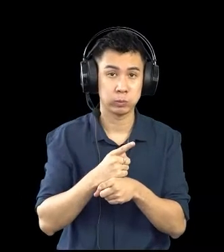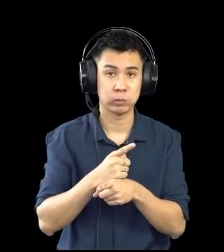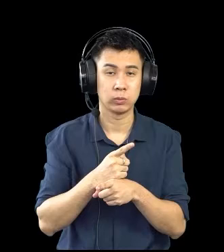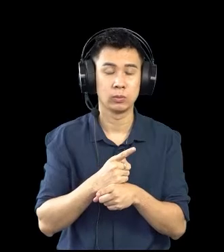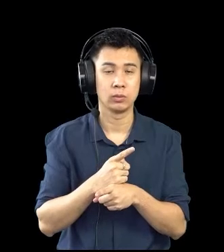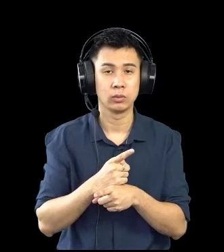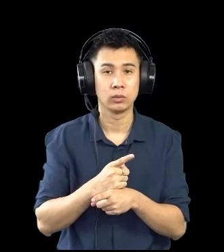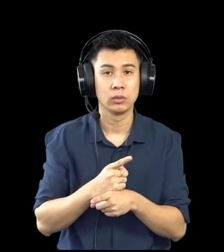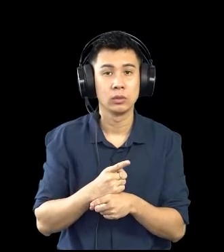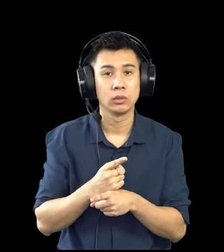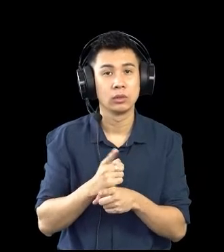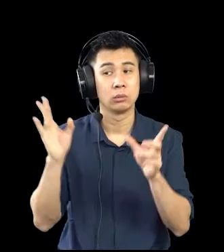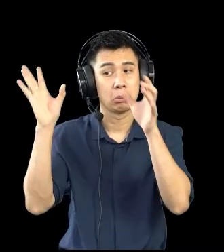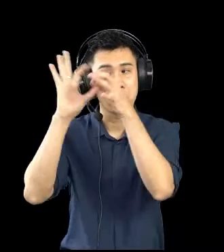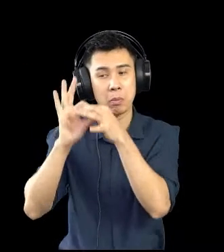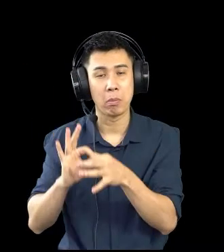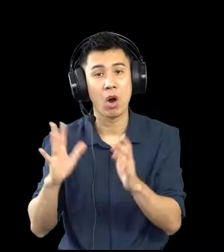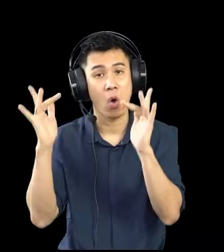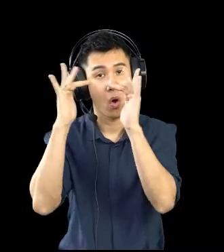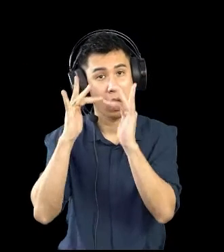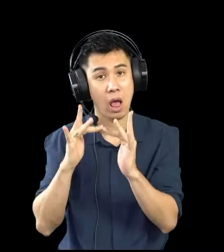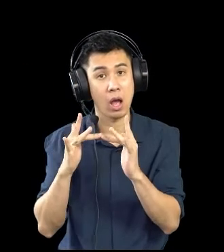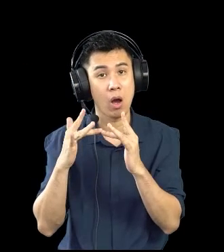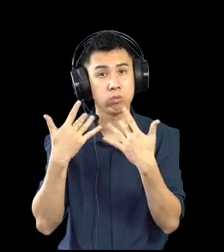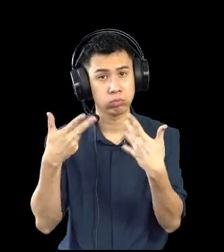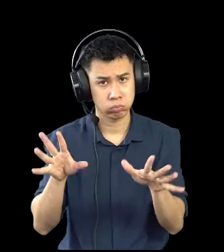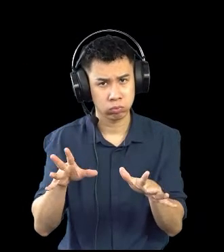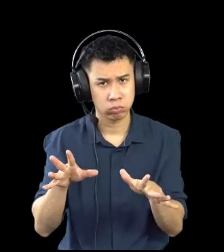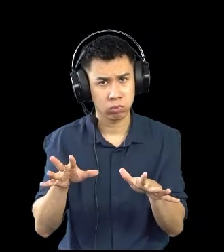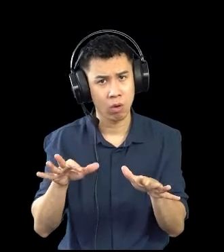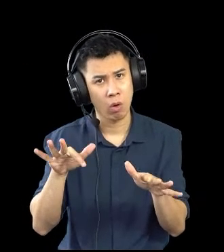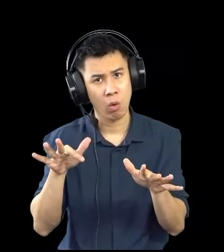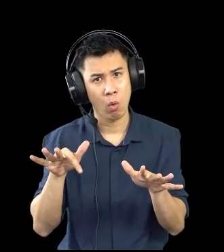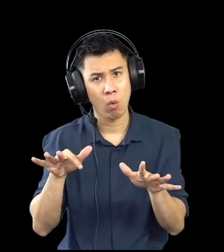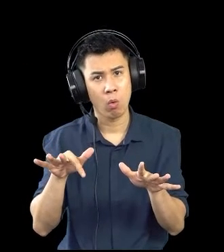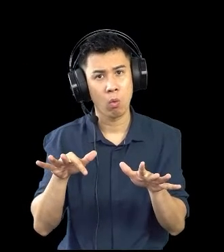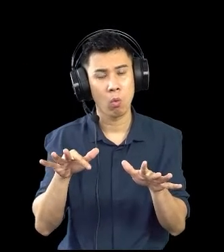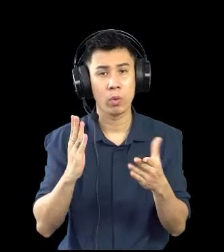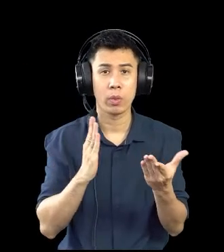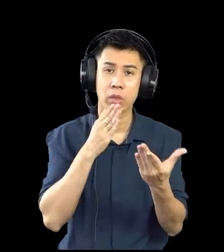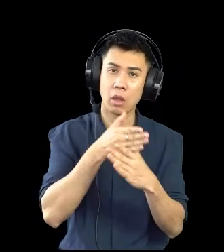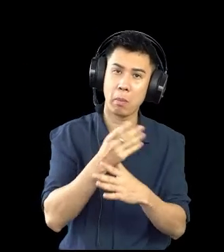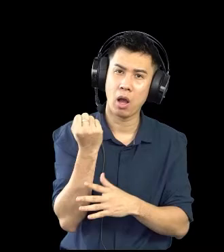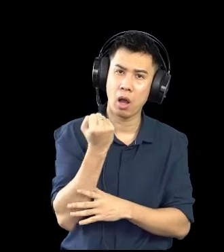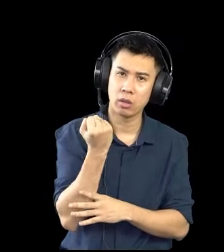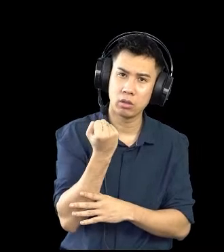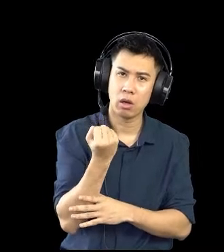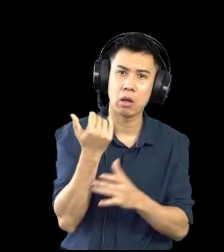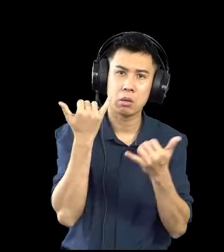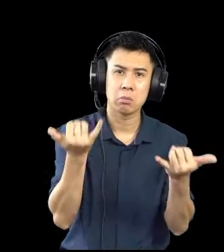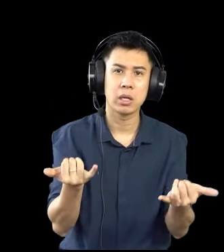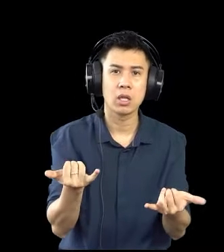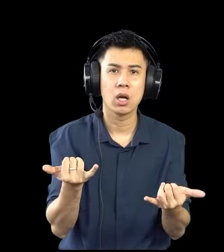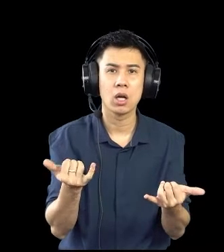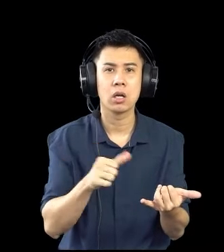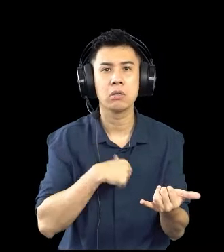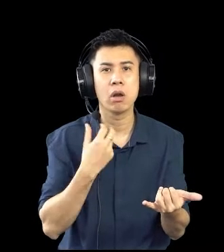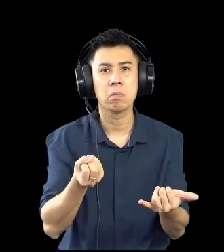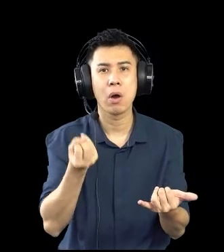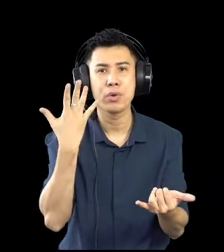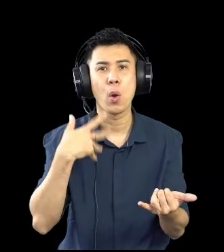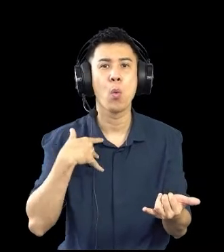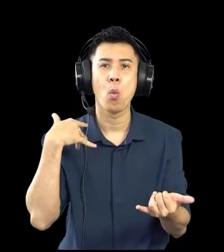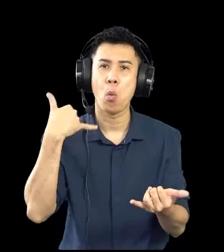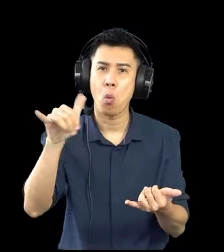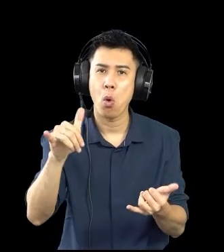trường mà em kết hợp, bọn em có làm online không và những cái diện của bọn em mà tiếp cận được ấy, hiện tại là đã đến đâu rồi, ở trong thành thị hay